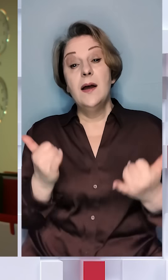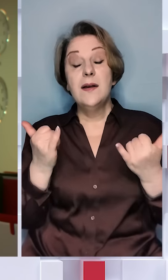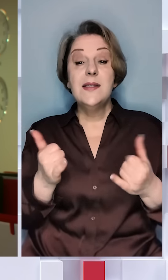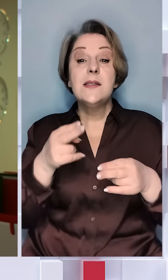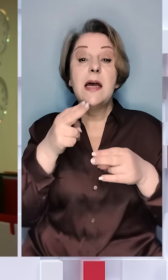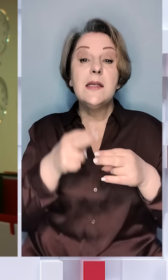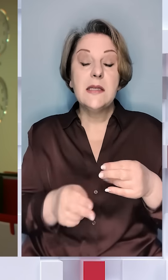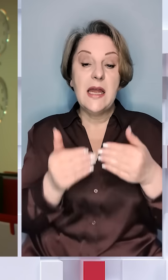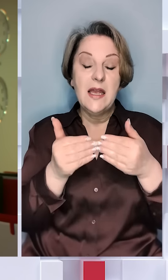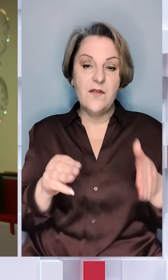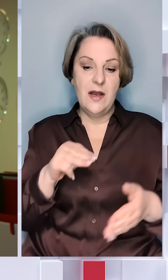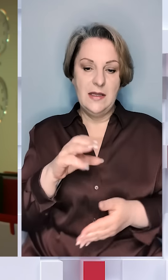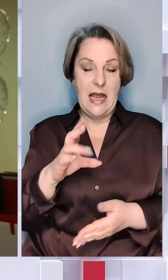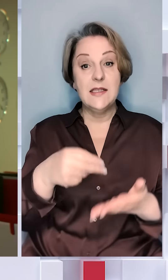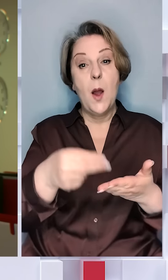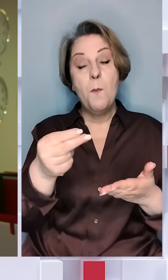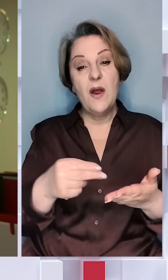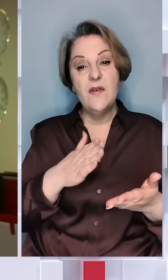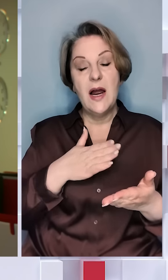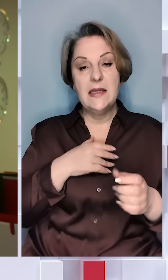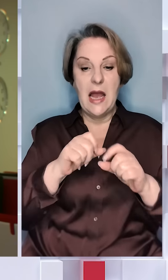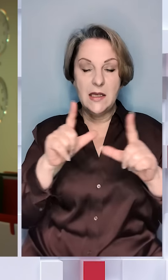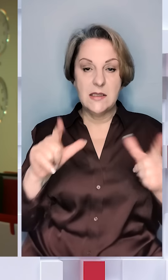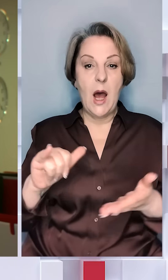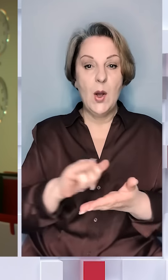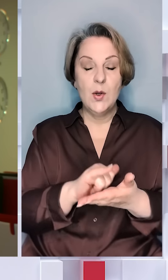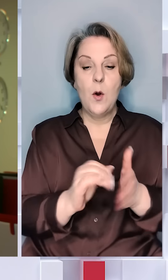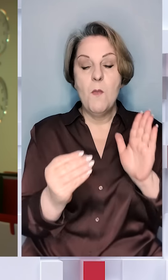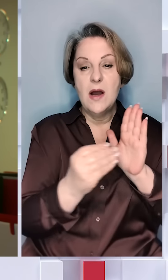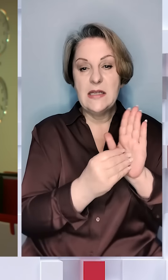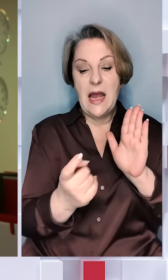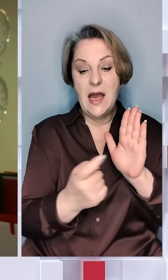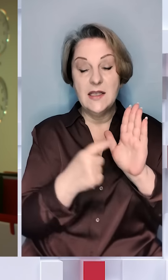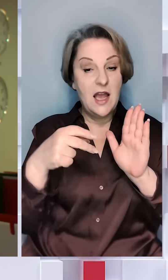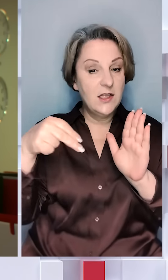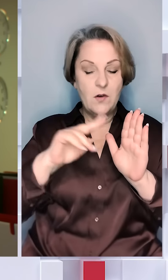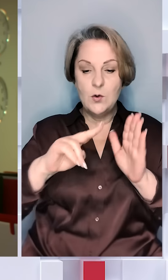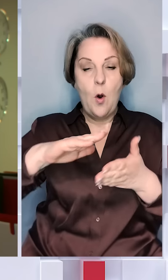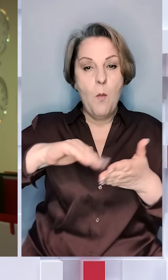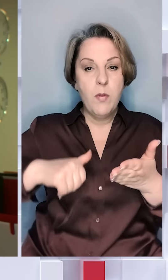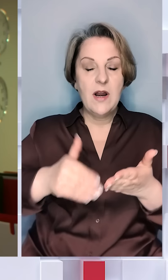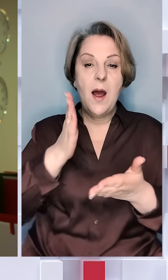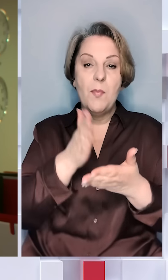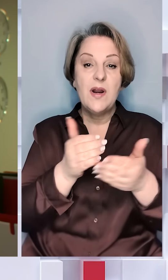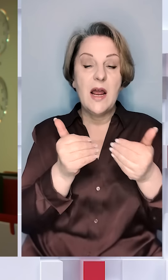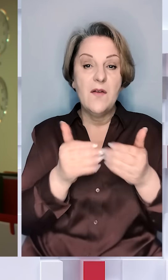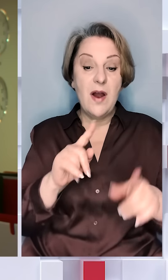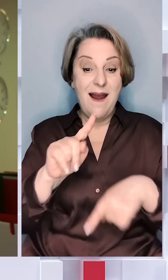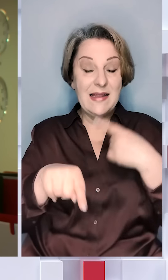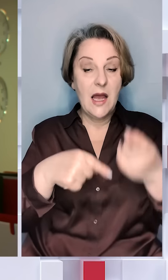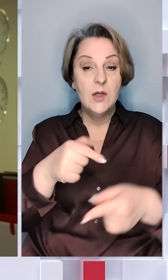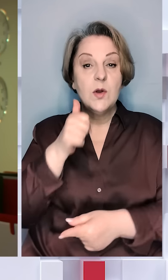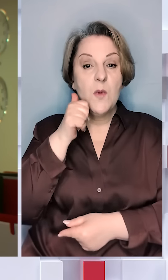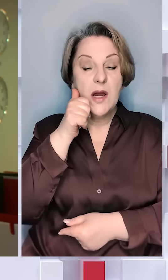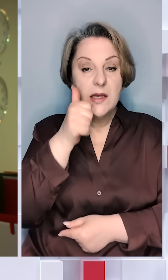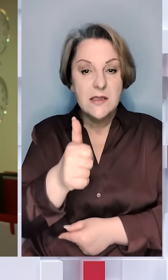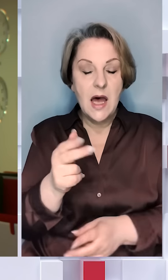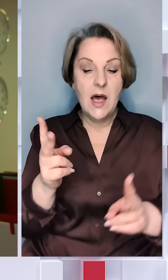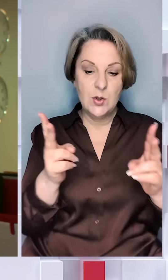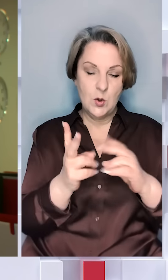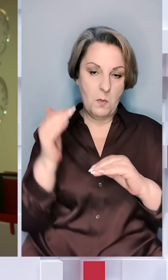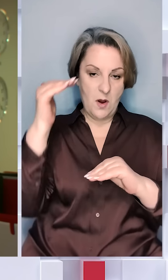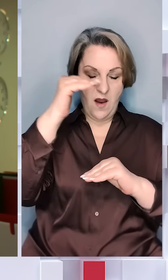Ну і на цьому я завершую ефір ТСН. Підписуйтеся на наш канал на YouTube, ставте дзвіночок, щоб не прогавити наші прямі ефіри. Наступний уже завтра,